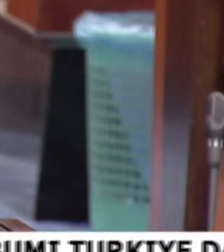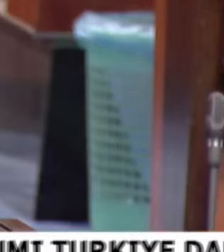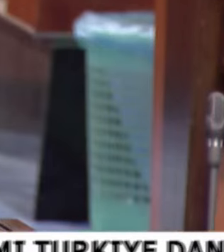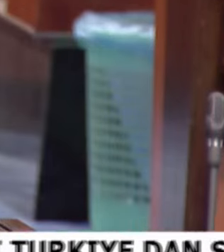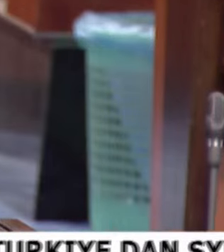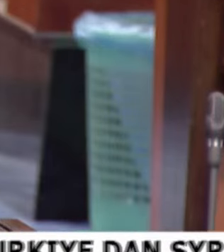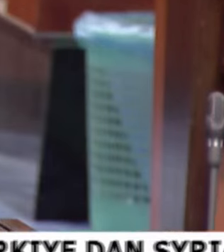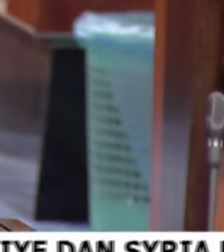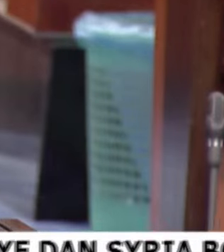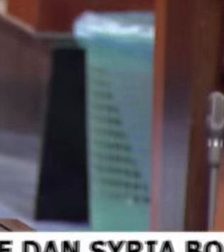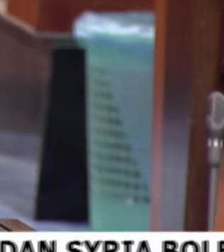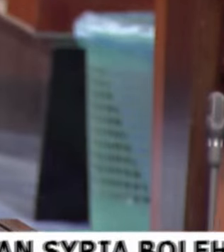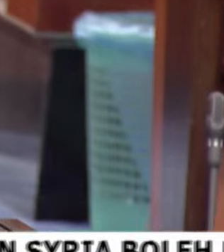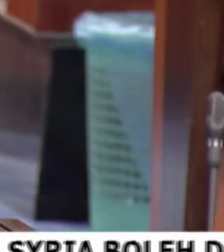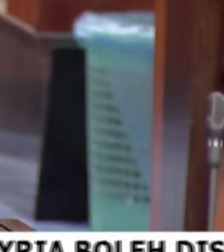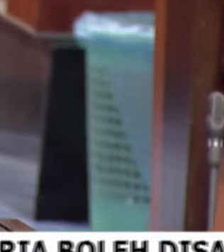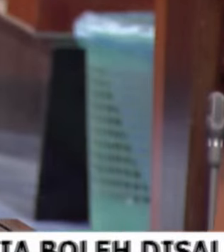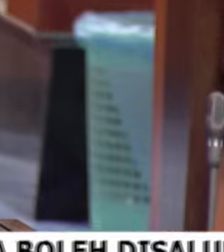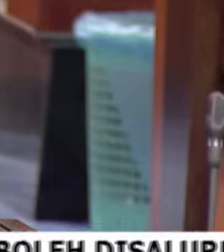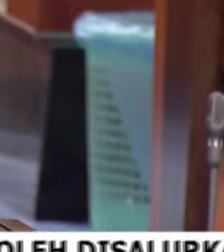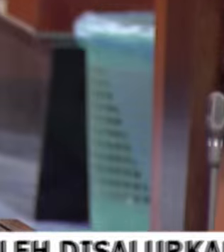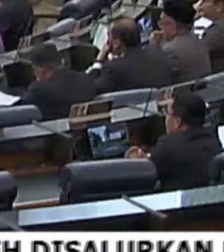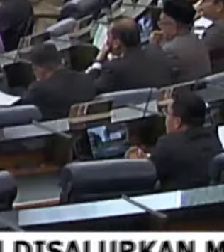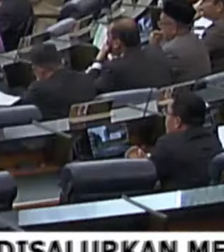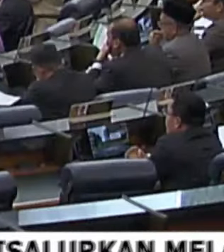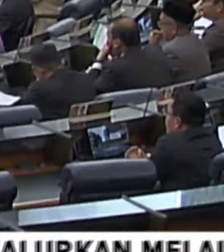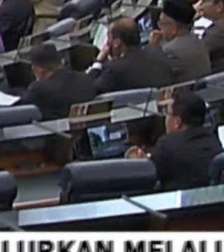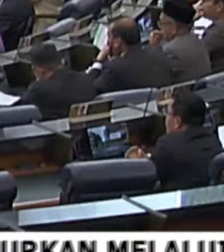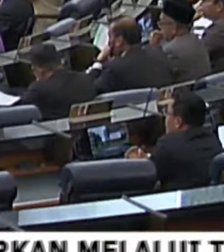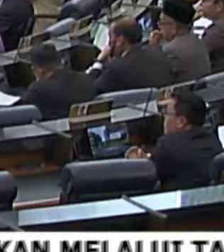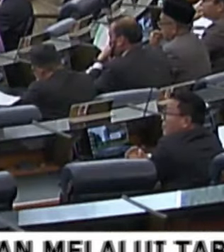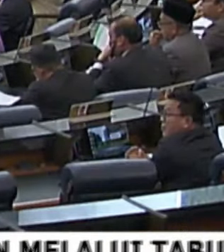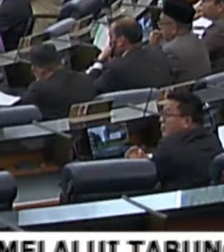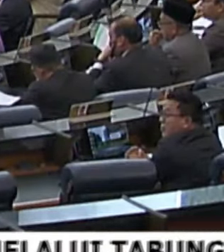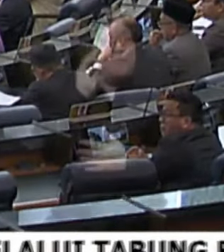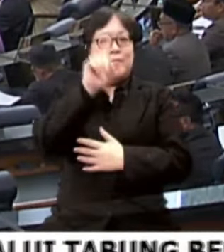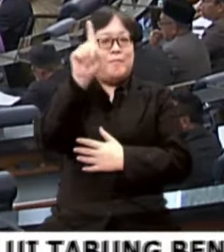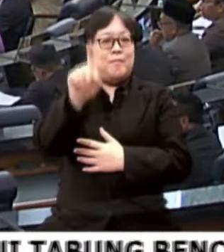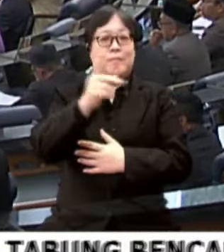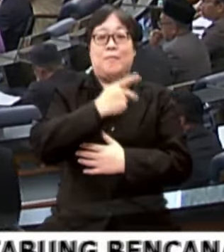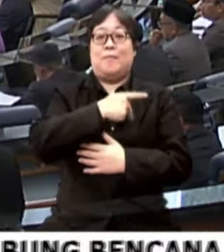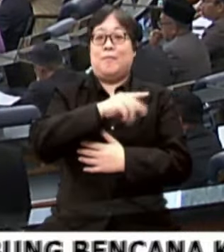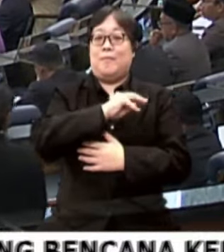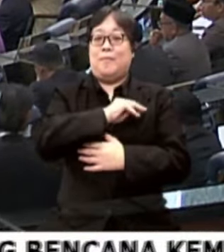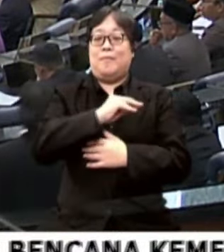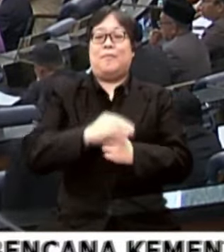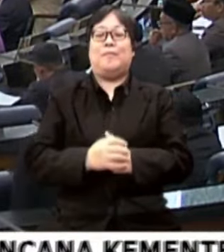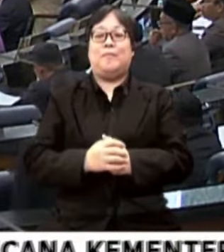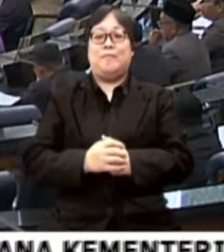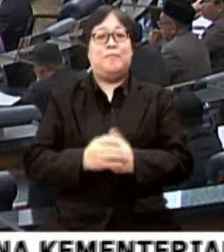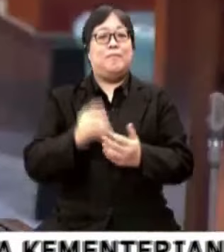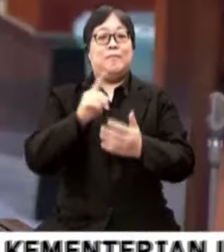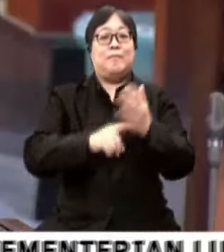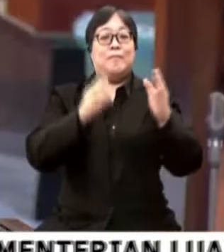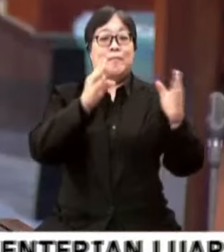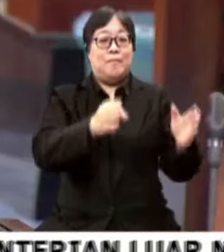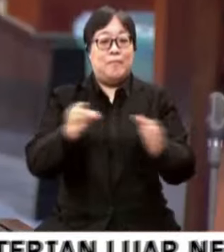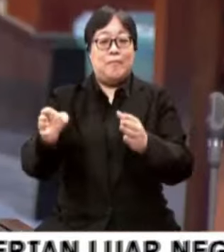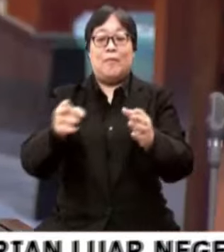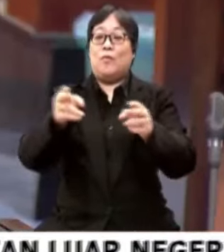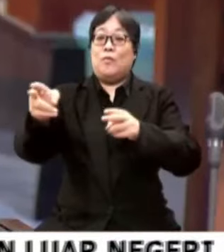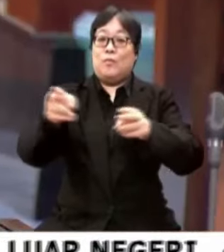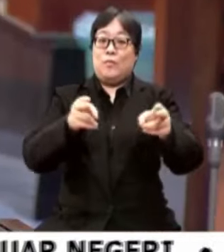lantaran itu berlandaskan kepada data-data ini saya ingin tahu Kementerian sama ada adakah rancangan